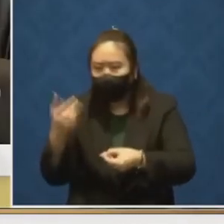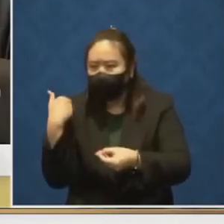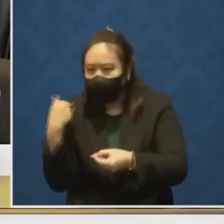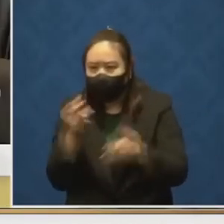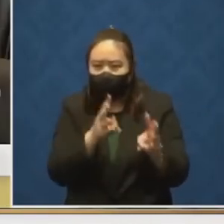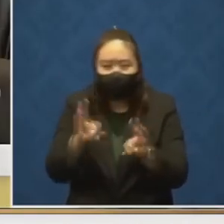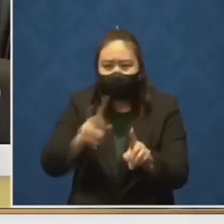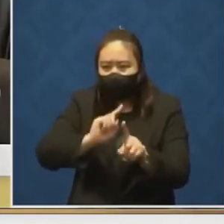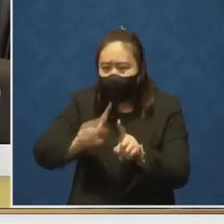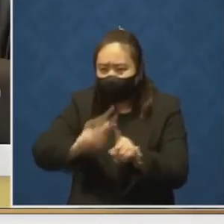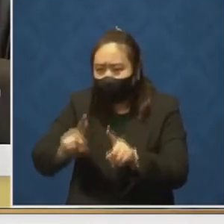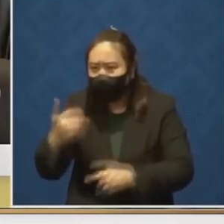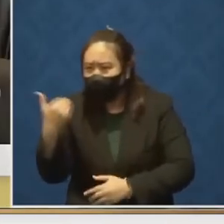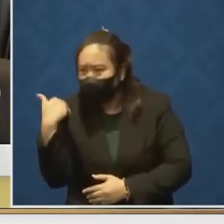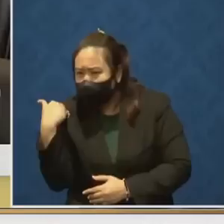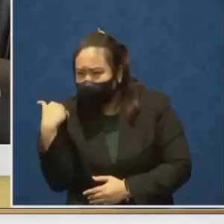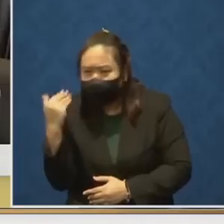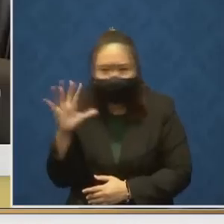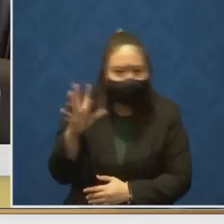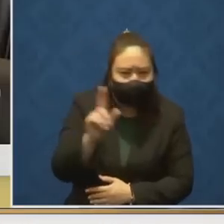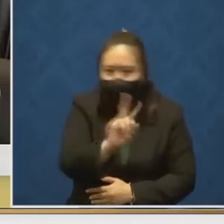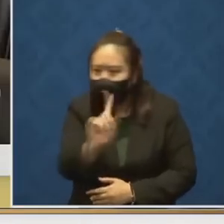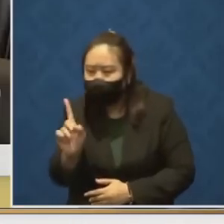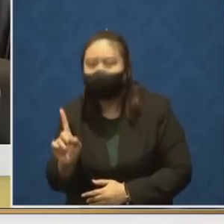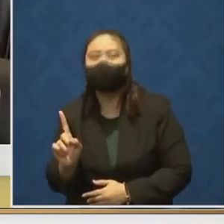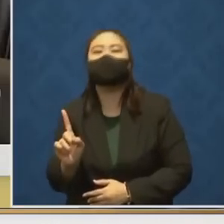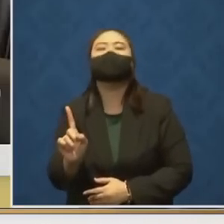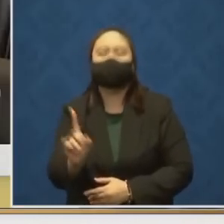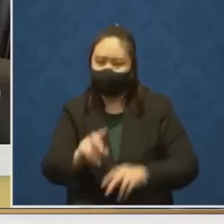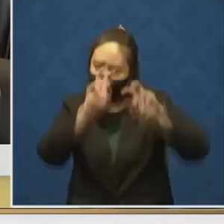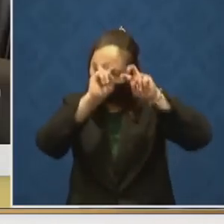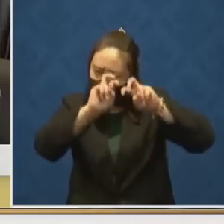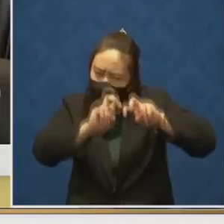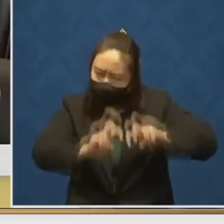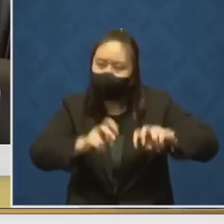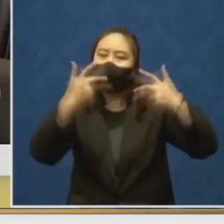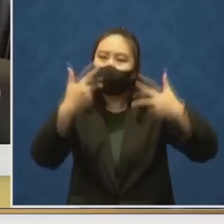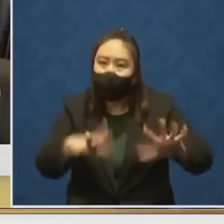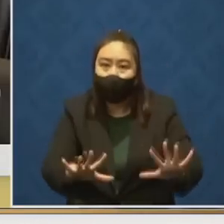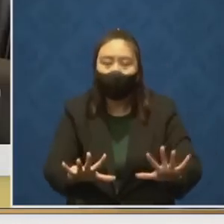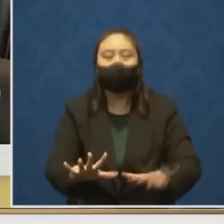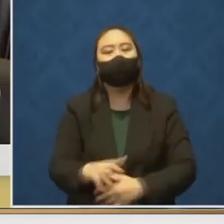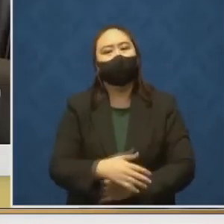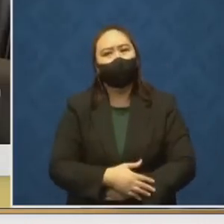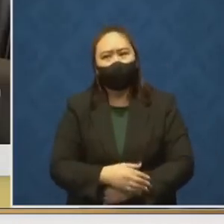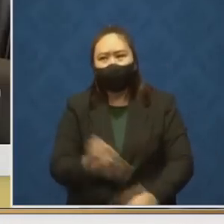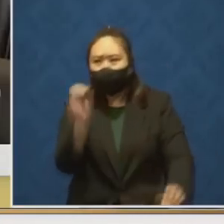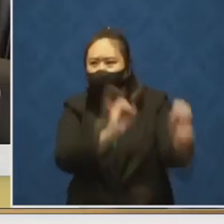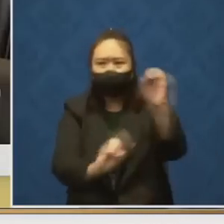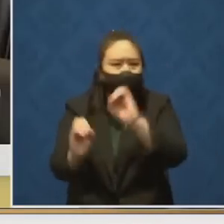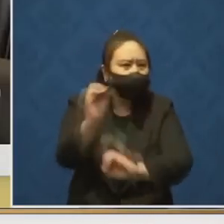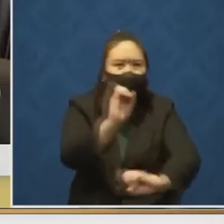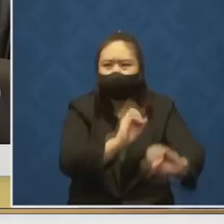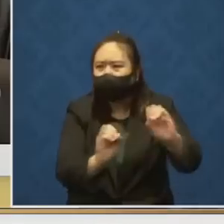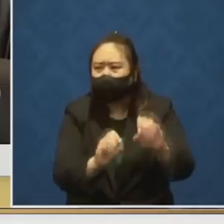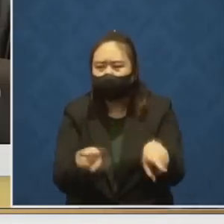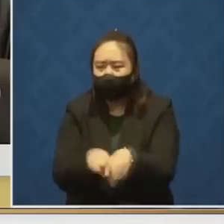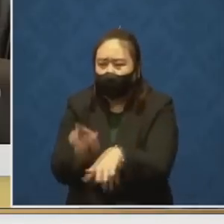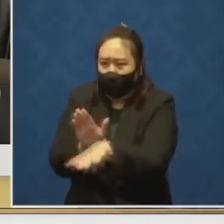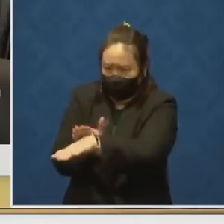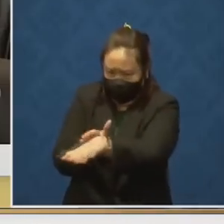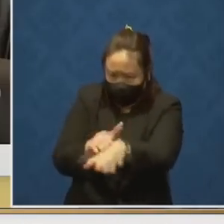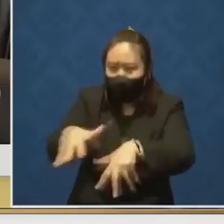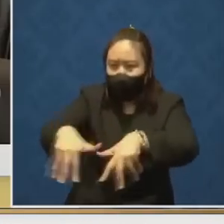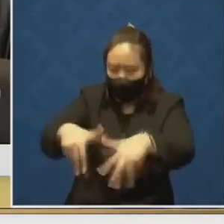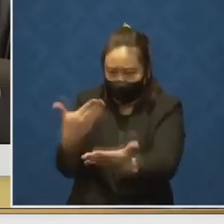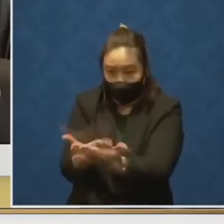ณะ ช่องทางใดหรอไม่ดิฉัไปคนแล้วคะท่านพระทานปรากฏวาดิฉันคนไม่พบวามีการเชิญชวนให้ส